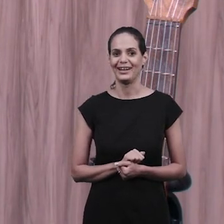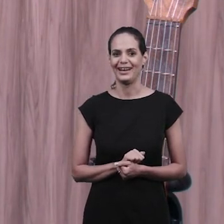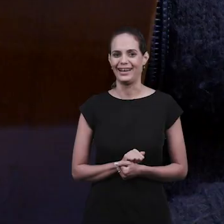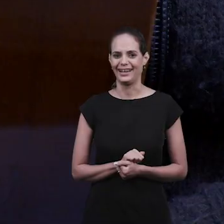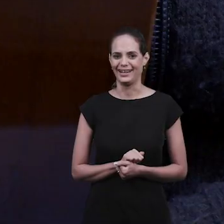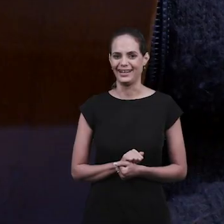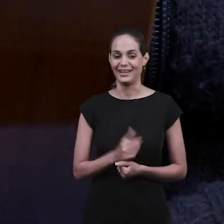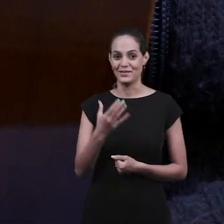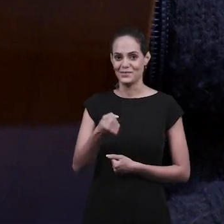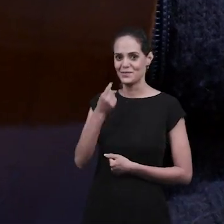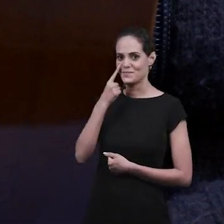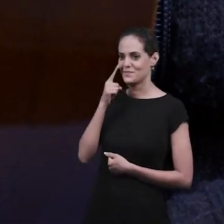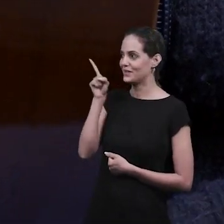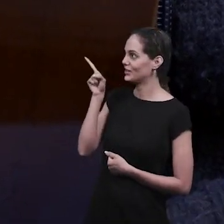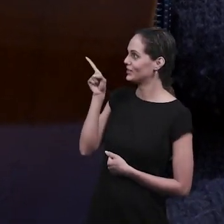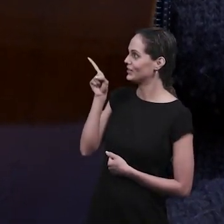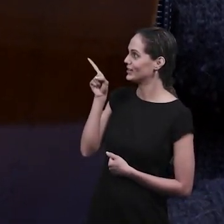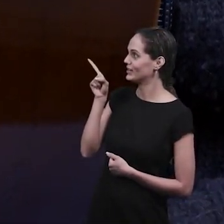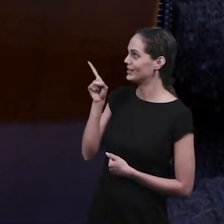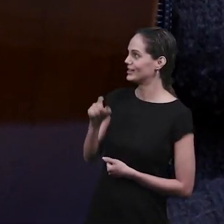Nous allons voir comment ça va se faire.